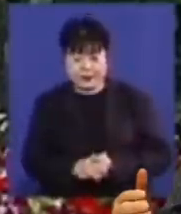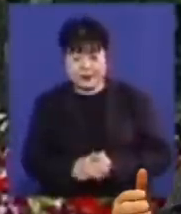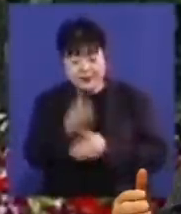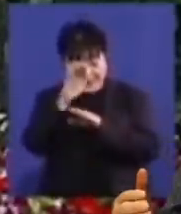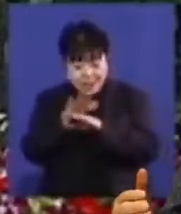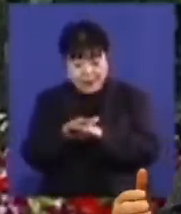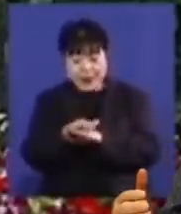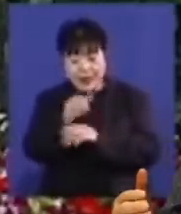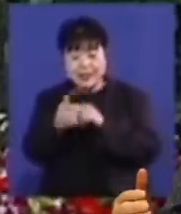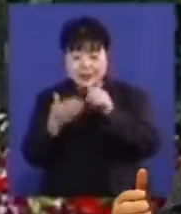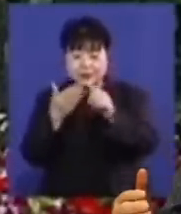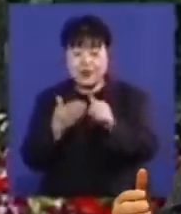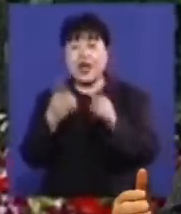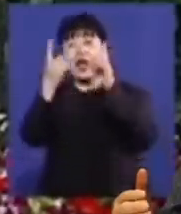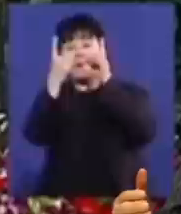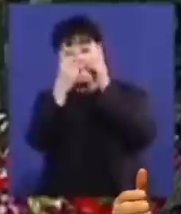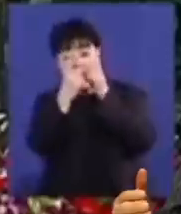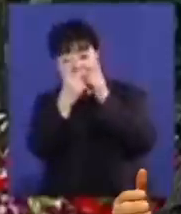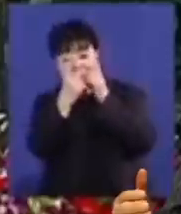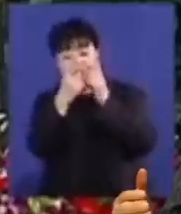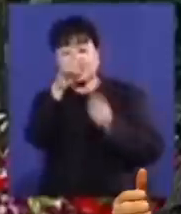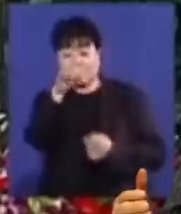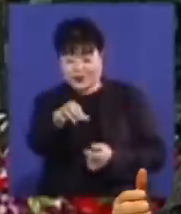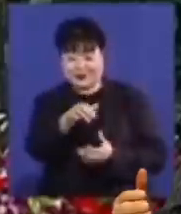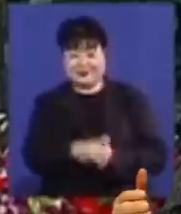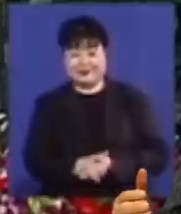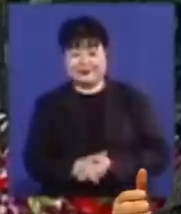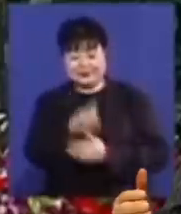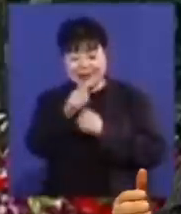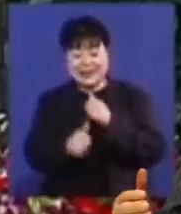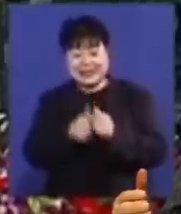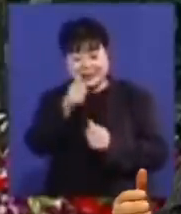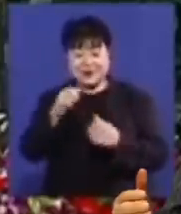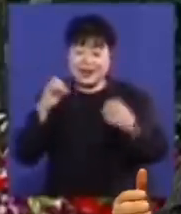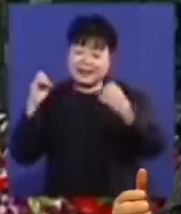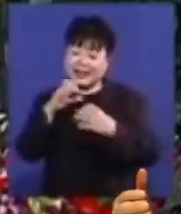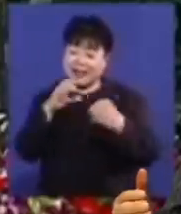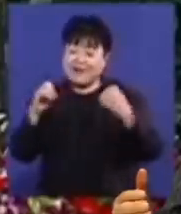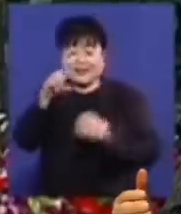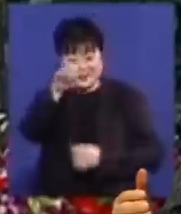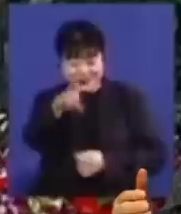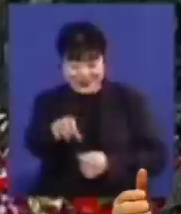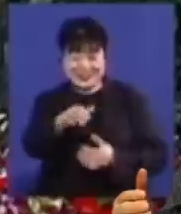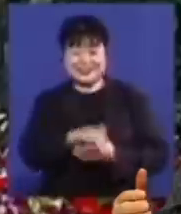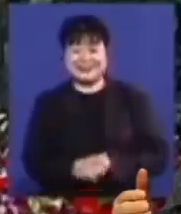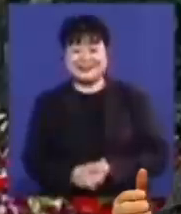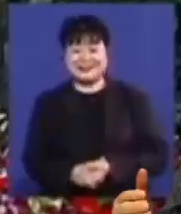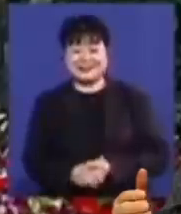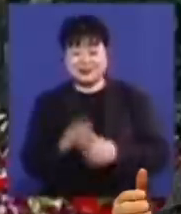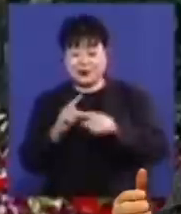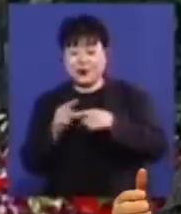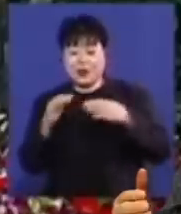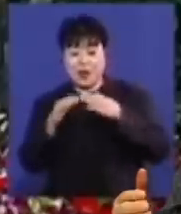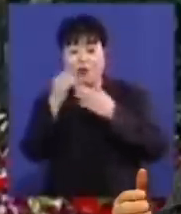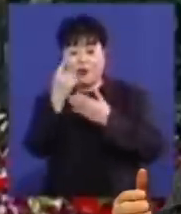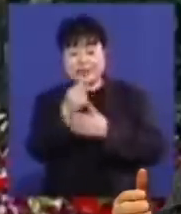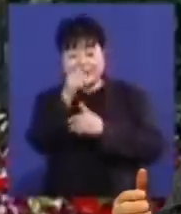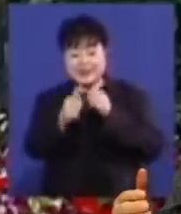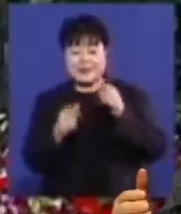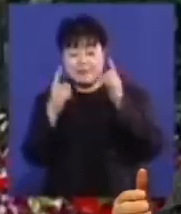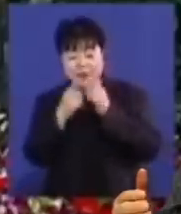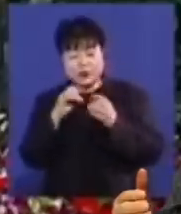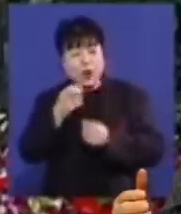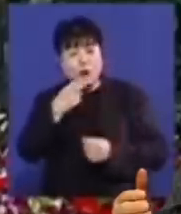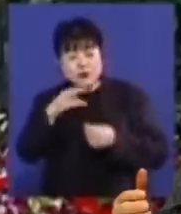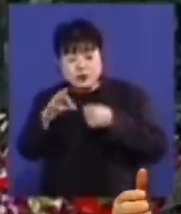예배는 우리가 하나님과 만나는 자리이며 하나님과 대화하는 자리인데 교회 와서 하나님을 만나고 대화하지